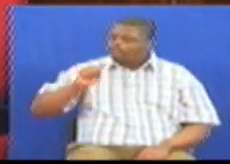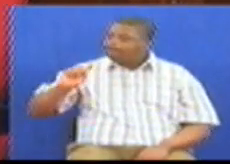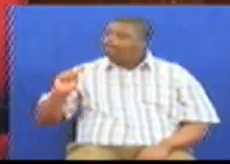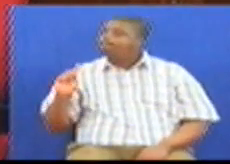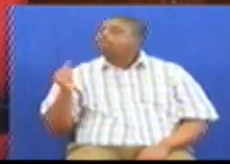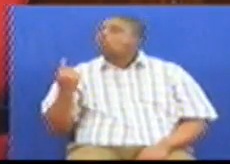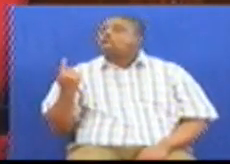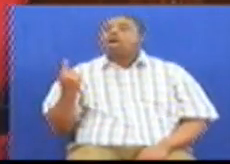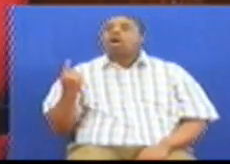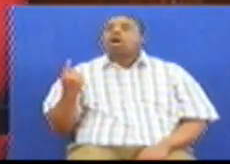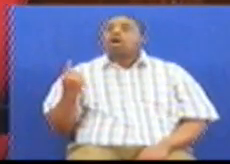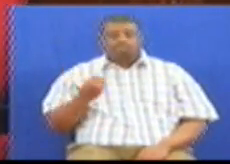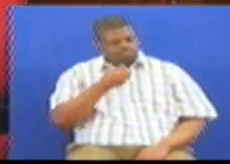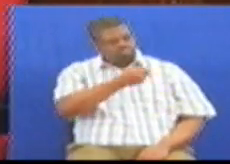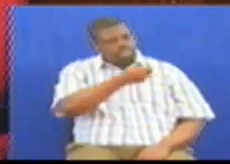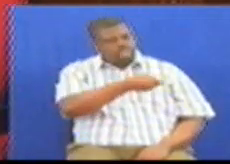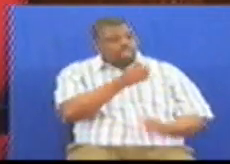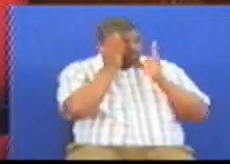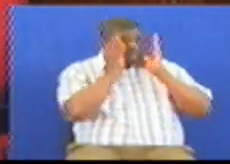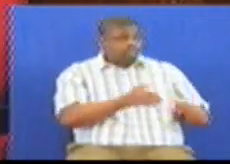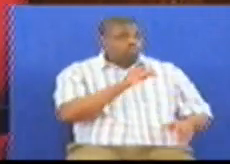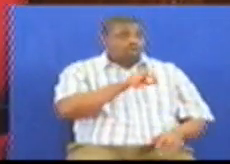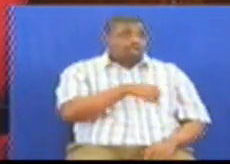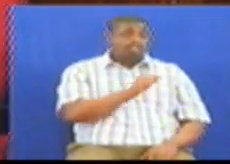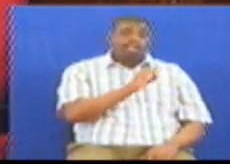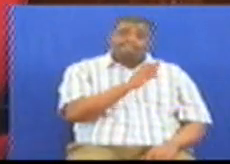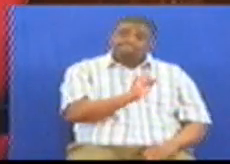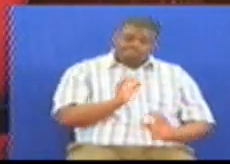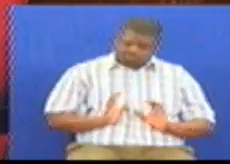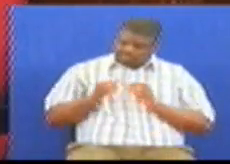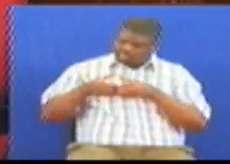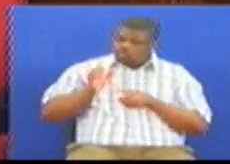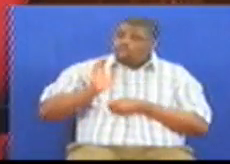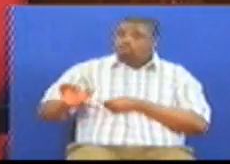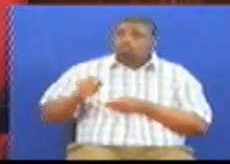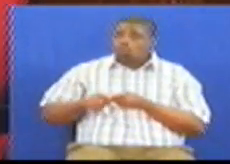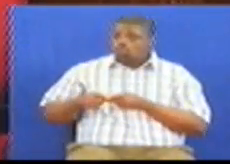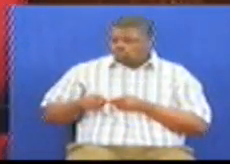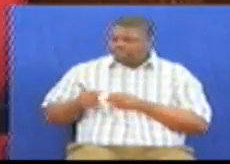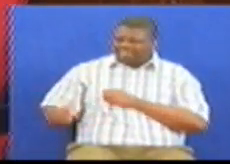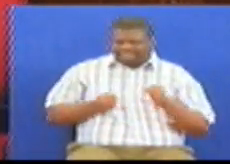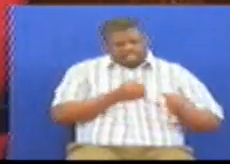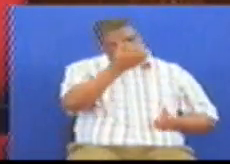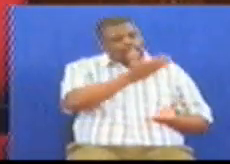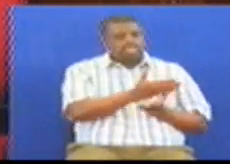yangu. Barikiwe sana pamoja na timu yako nzima. Unatutendea haki wa Tanzania.